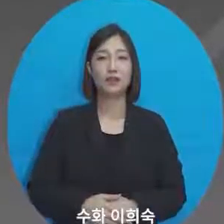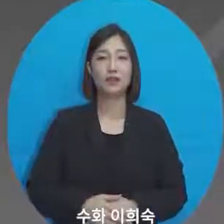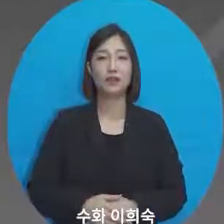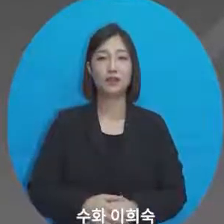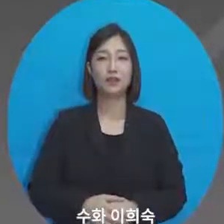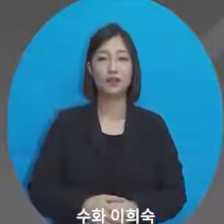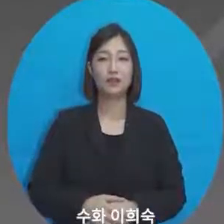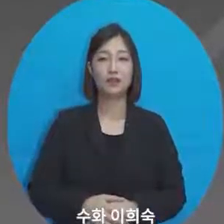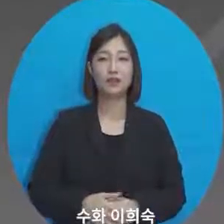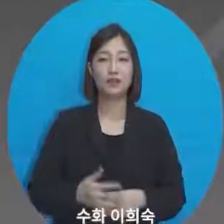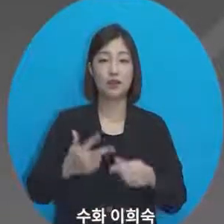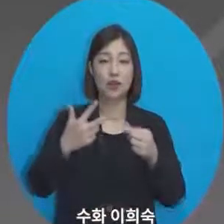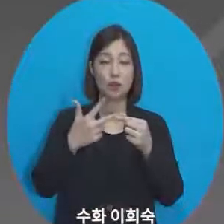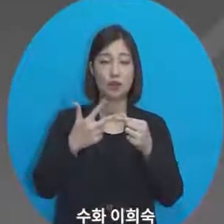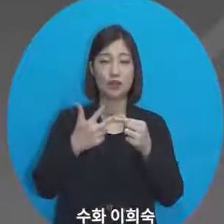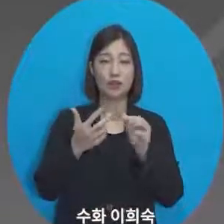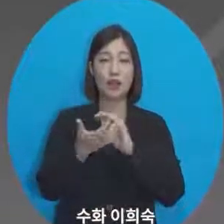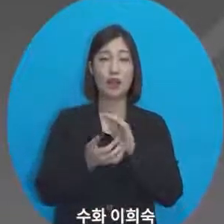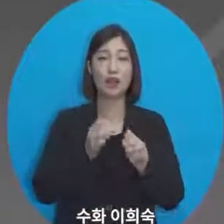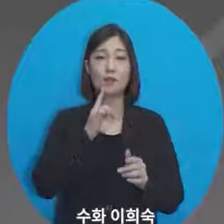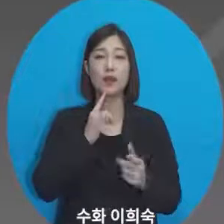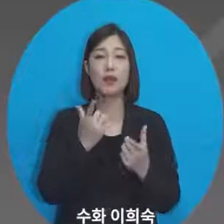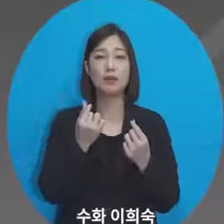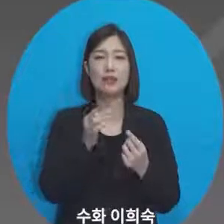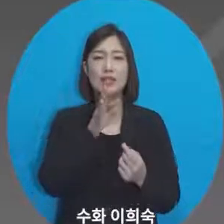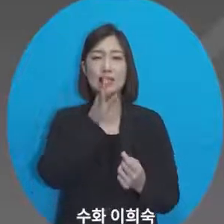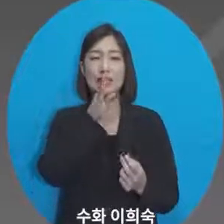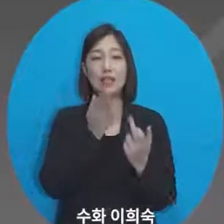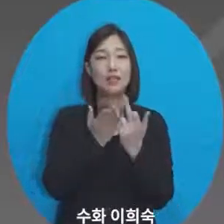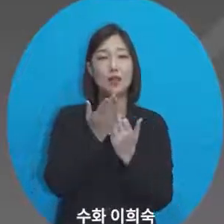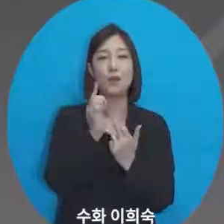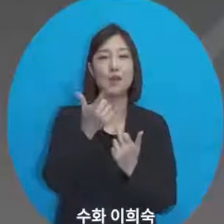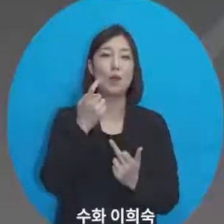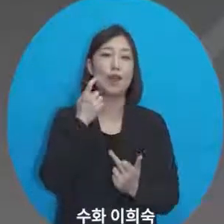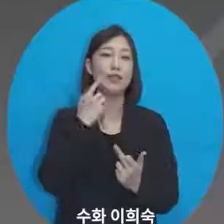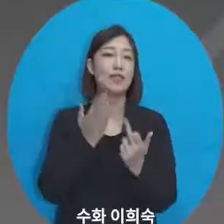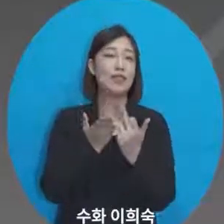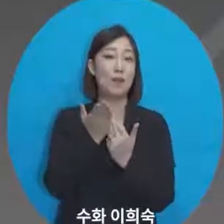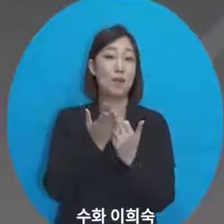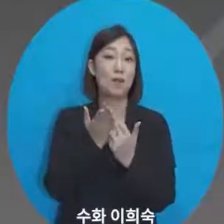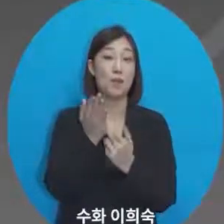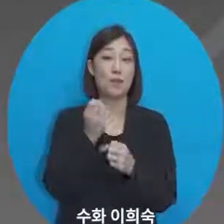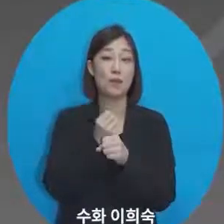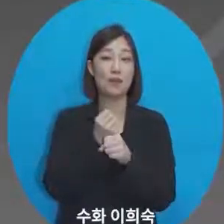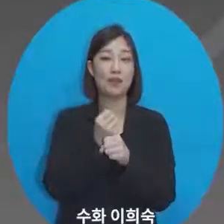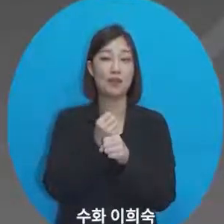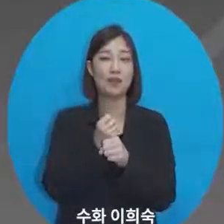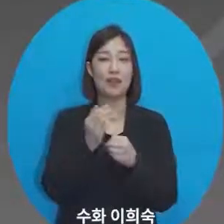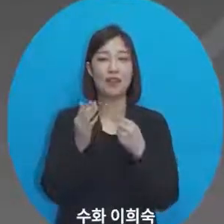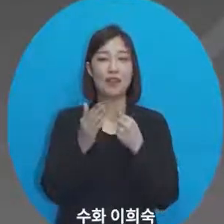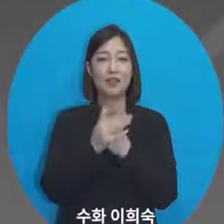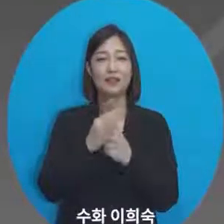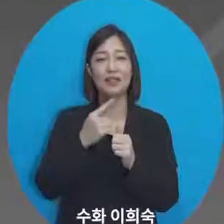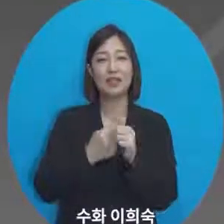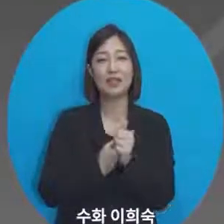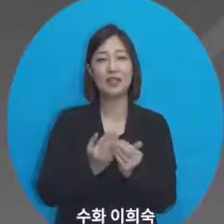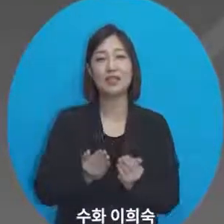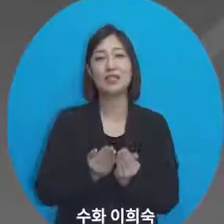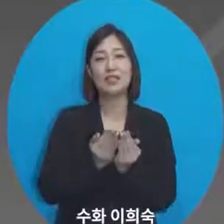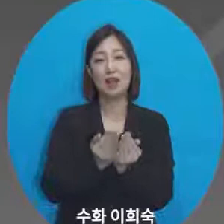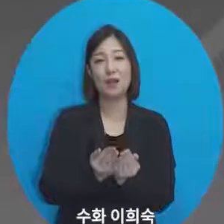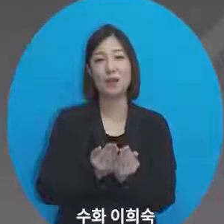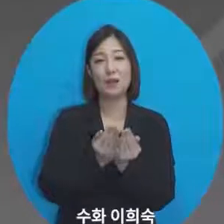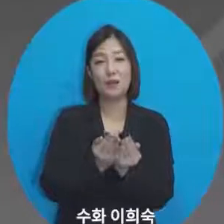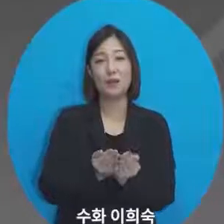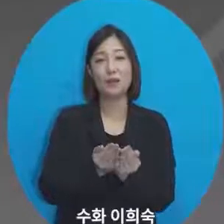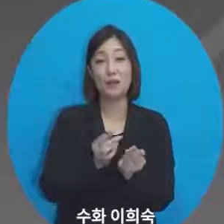7번째, 인공섬에 그 공항이 위치하다 보니 선박을 이용해서 접근하는 경우도 있습니다. 이 같은